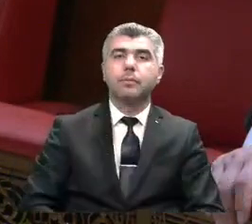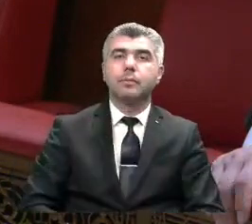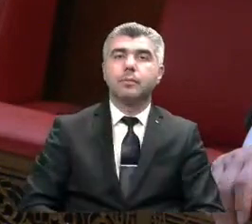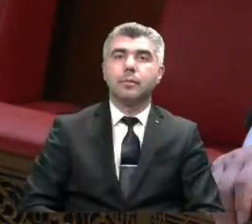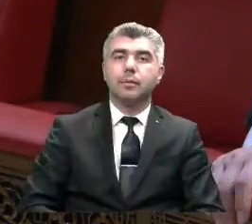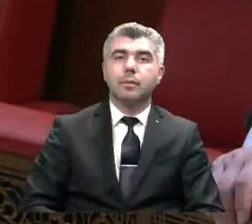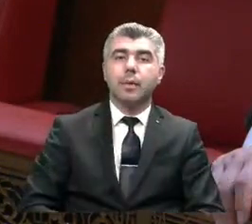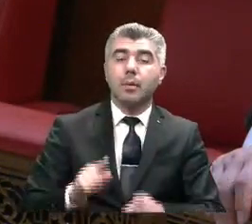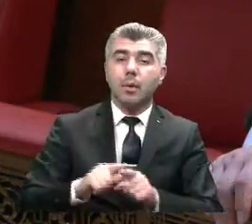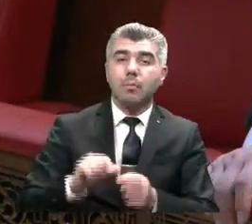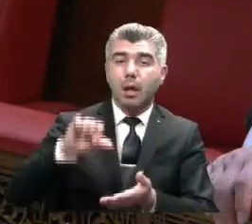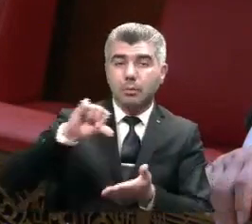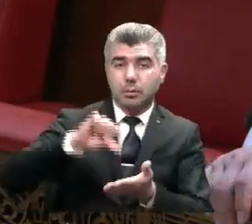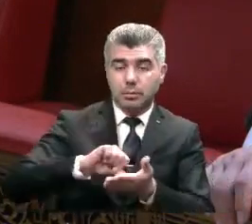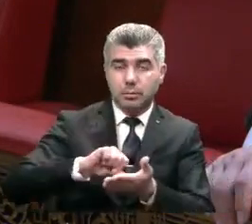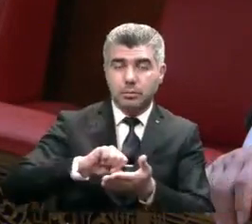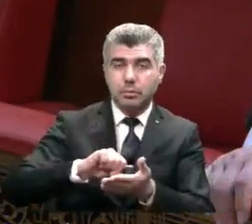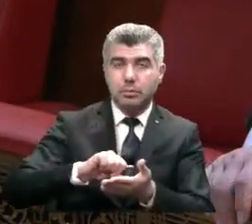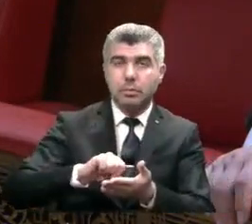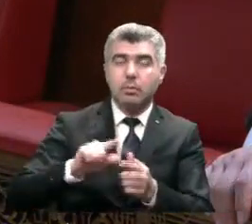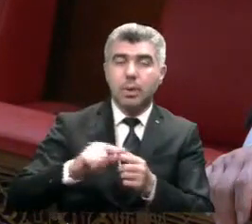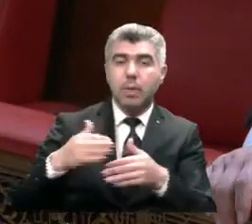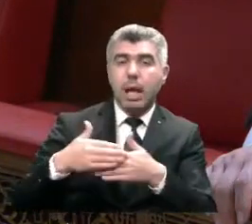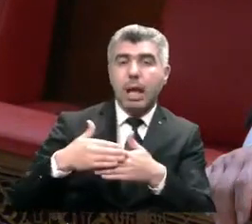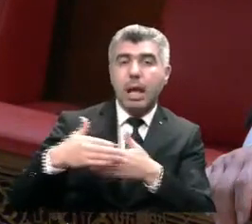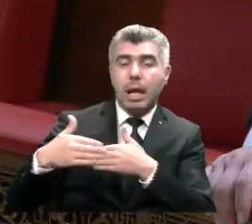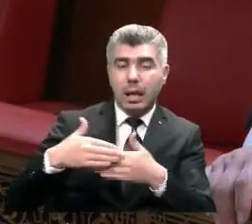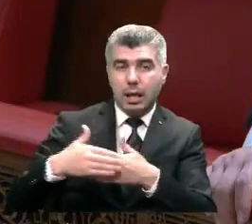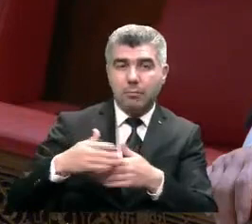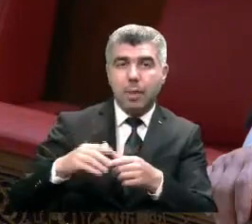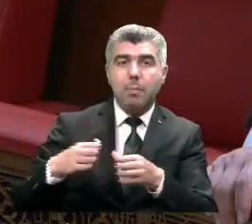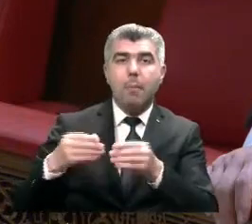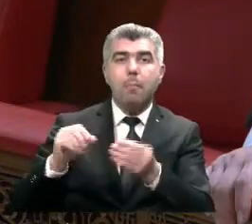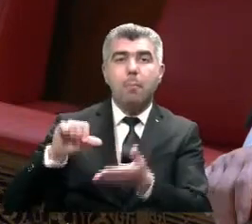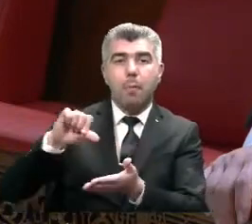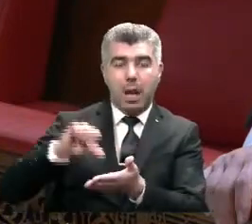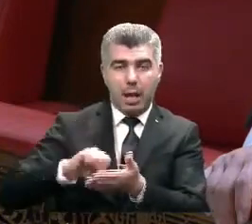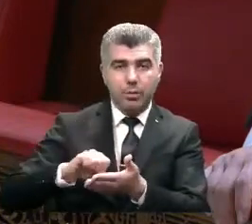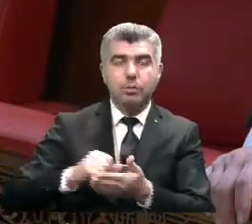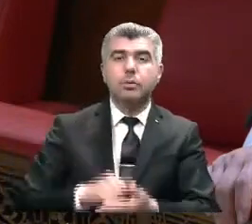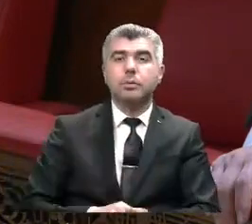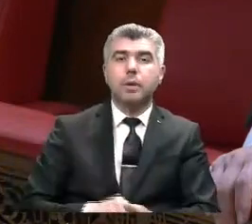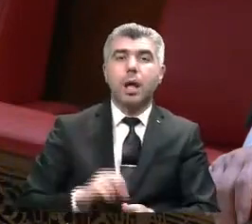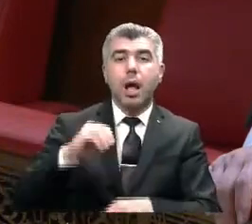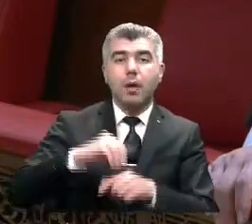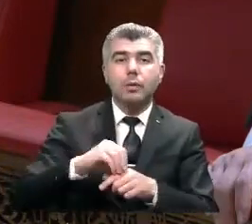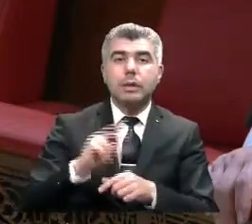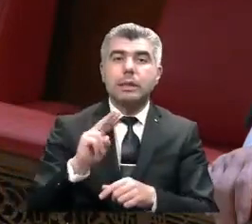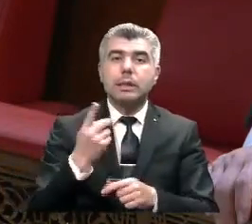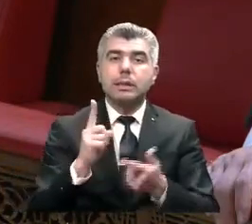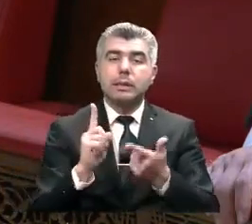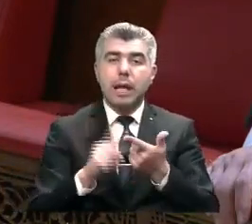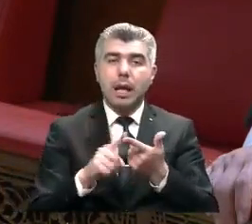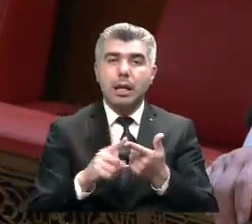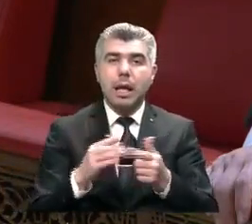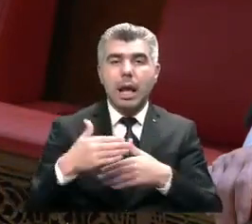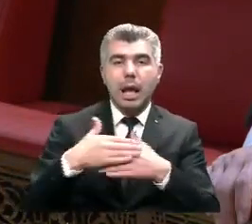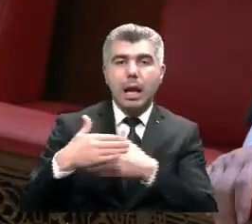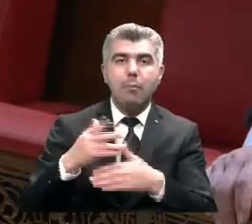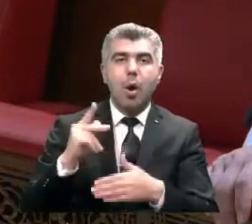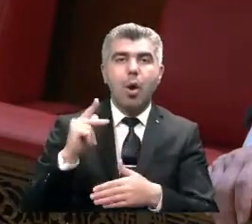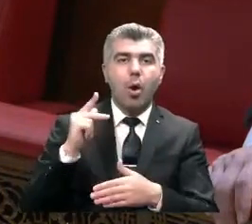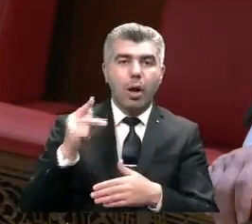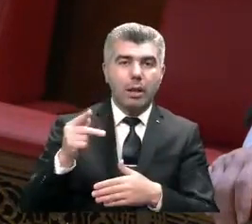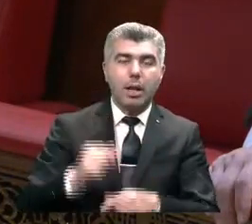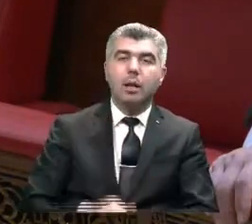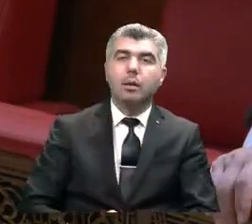بباحة استراحة في قريبة الأم ربيع في إحدى مراكش، في طريق مراكش، وباحة الاستراحة قريبة القنيطرة.